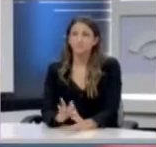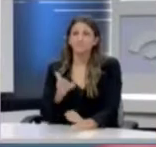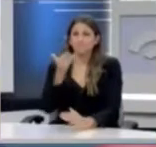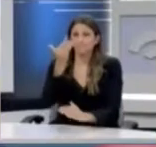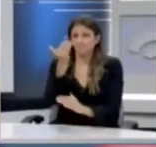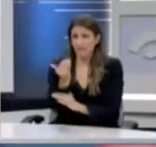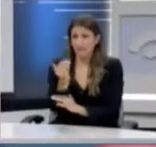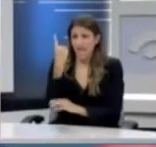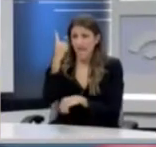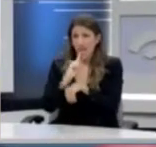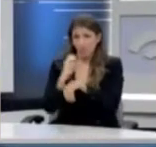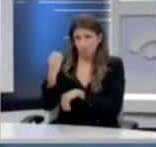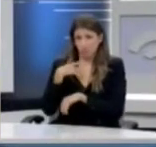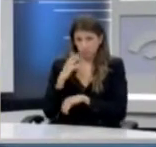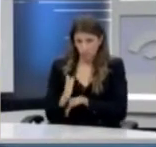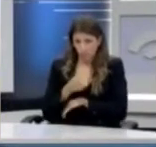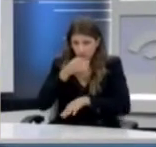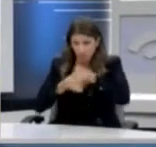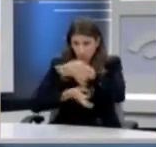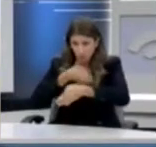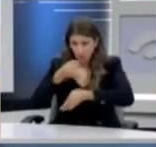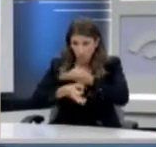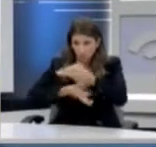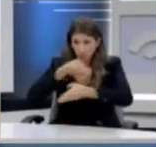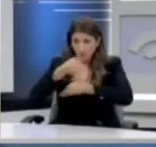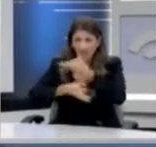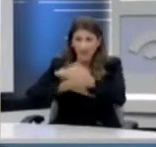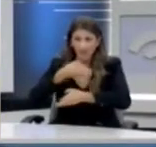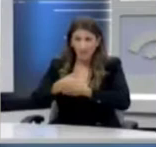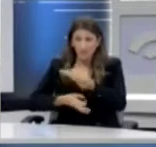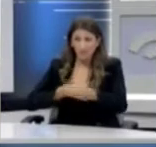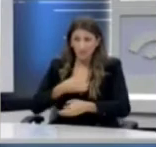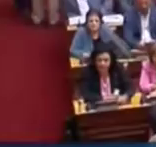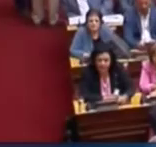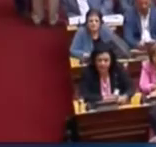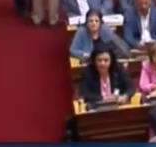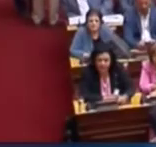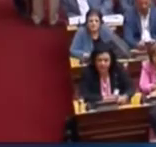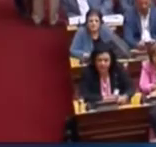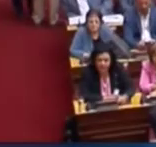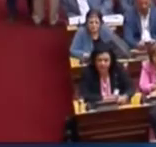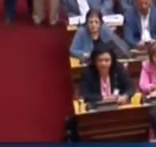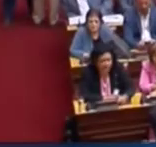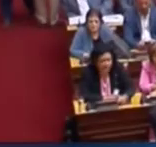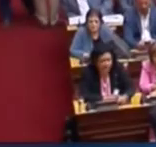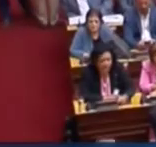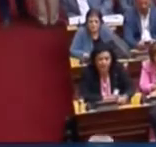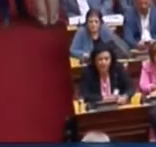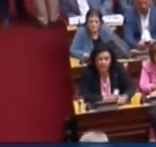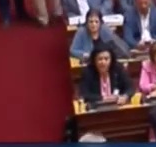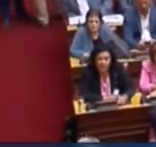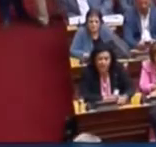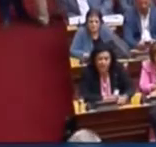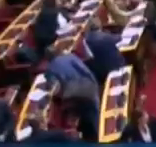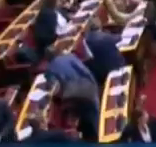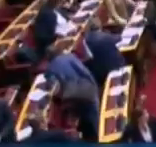Με αυξημένη πλειοψηφία 165 ψήφων της Νέας Δημοκρατίας και της Ελληνικής Λύσης σε σύνολο 287 ψηφισάντων βουλευτών ψηφίστηκε